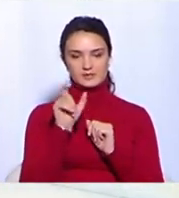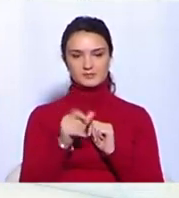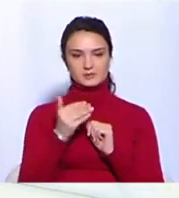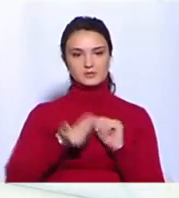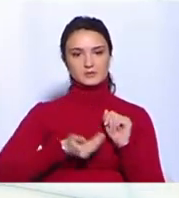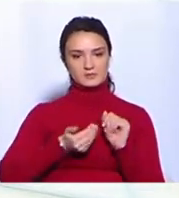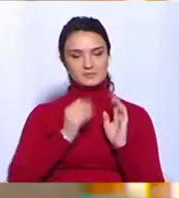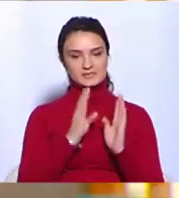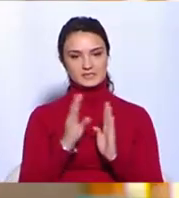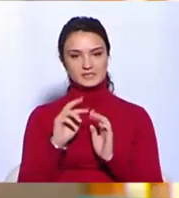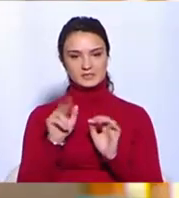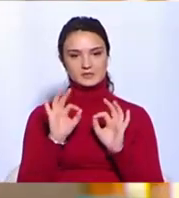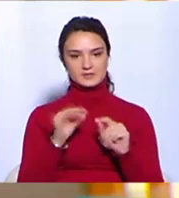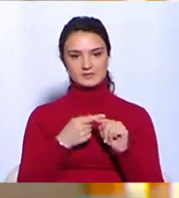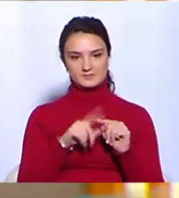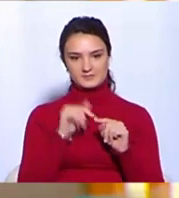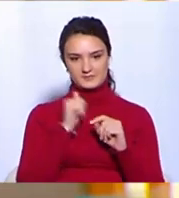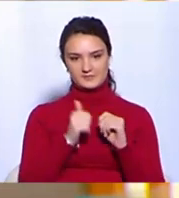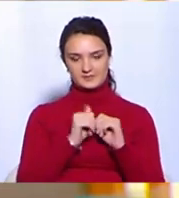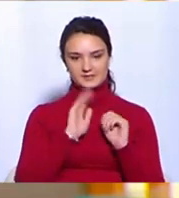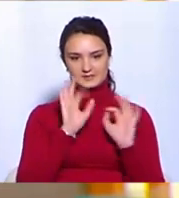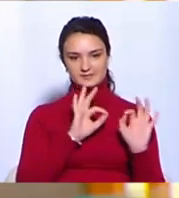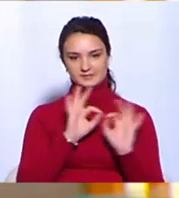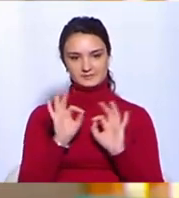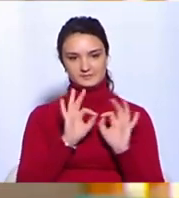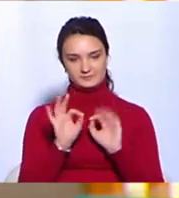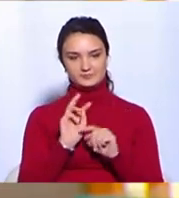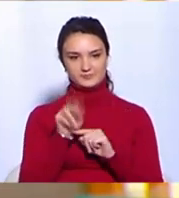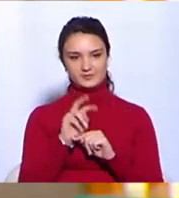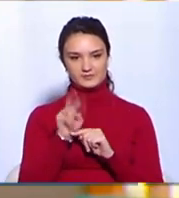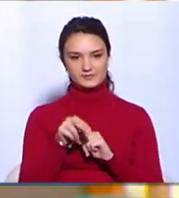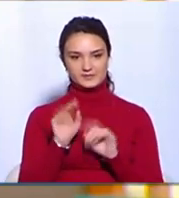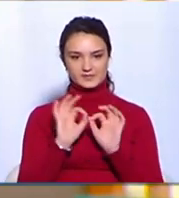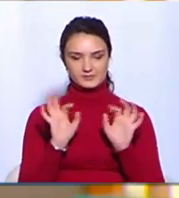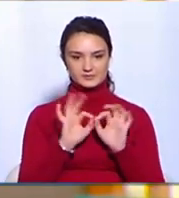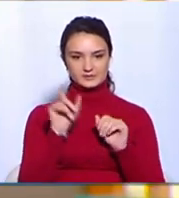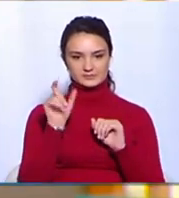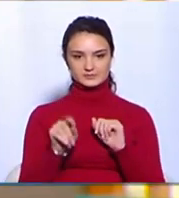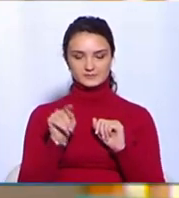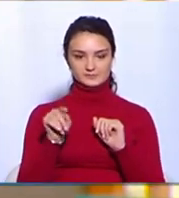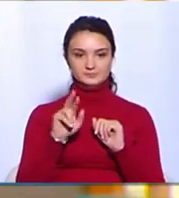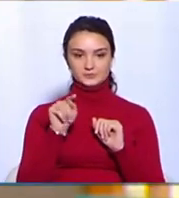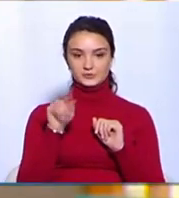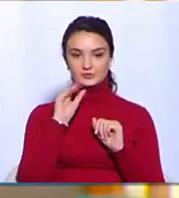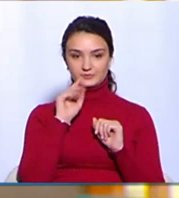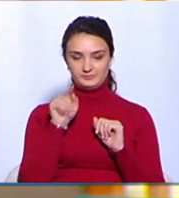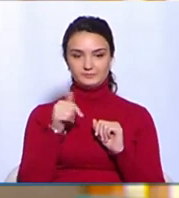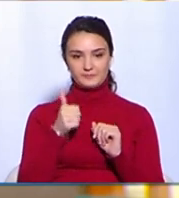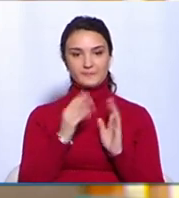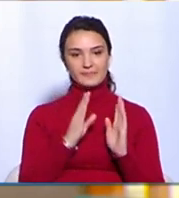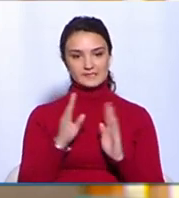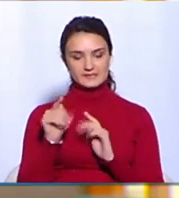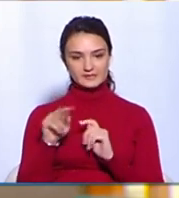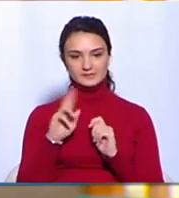ადამიანის ცხოვრების წესზე და სწორედ ამიტომ მოვდივართ ყოველ დილით თქვენს ოჯახებში სტუმრად. საუბრობთ ადამიანზე, მაშინ როდესაც ის კარგად